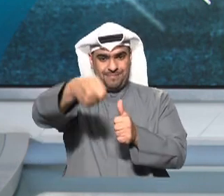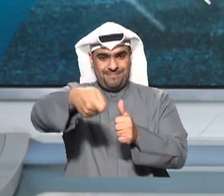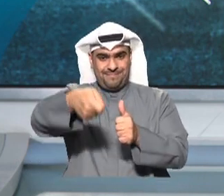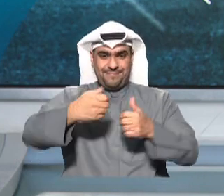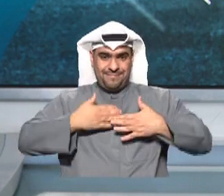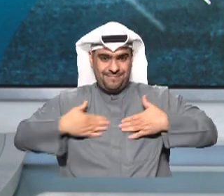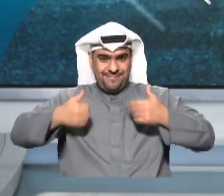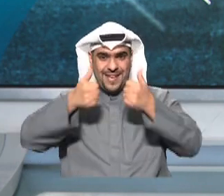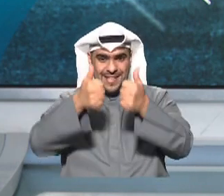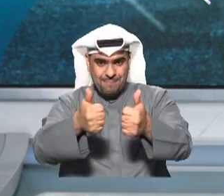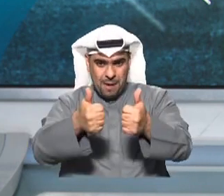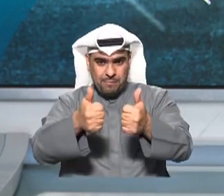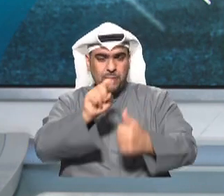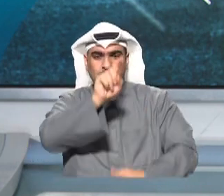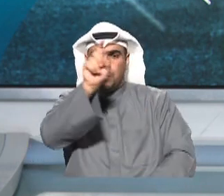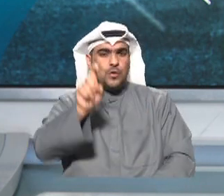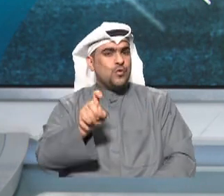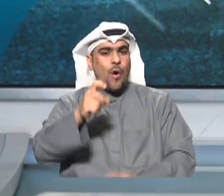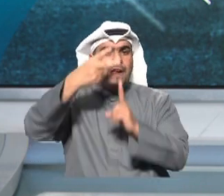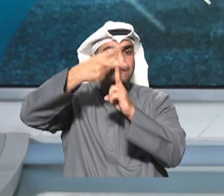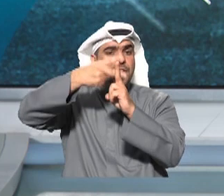الأحداث وماذا لديك؟ تفضلي عائشة.